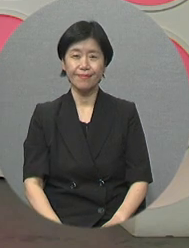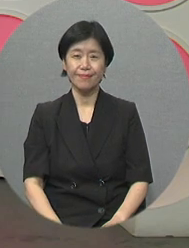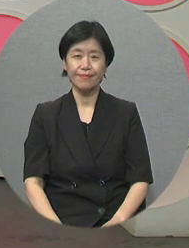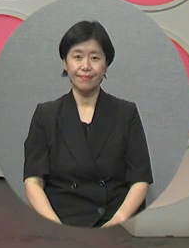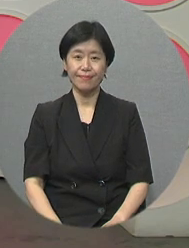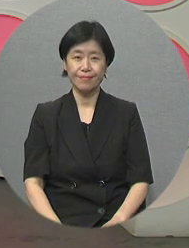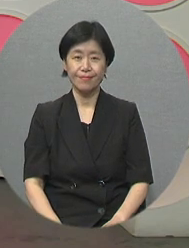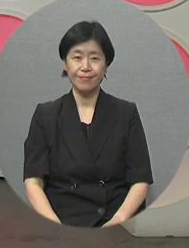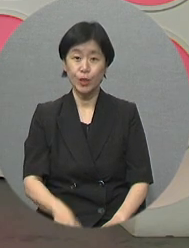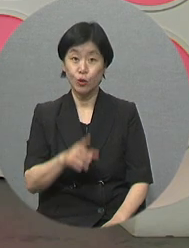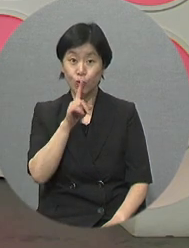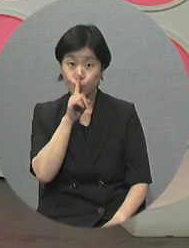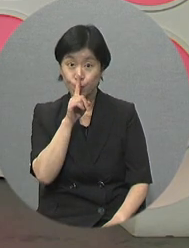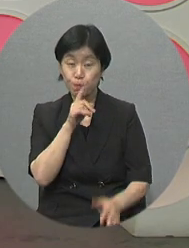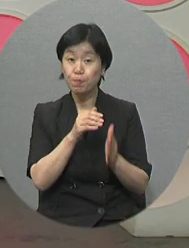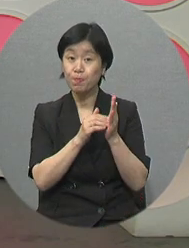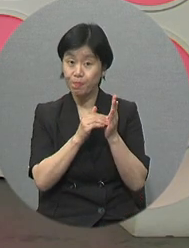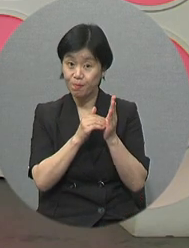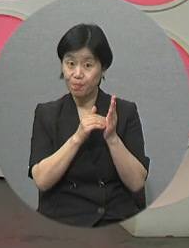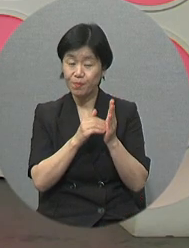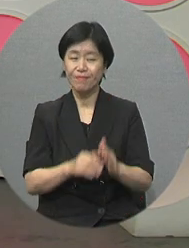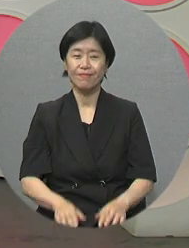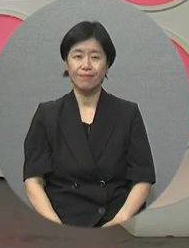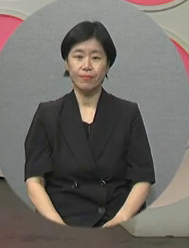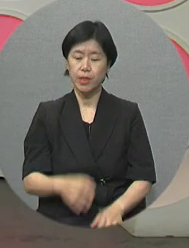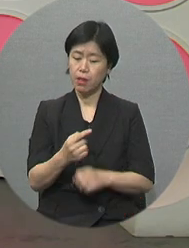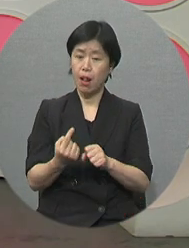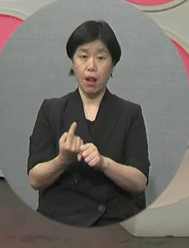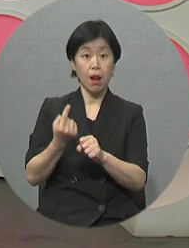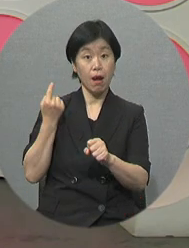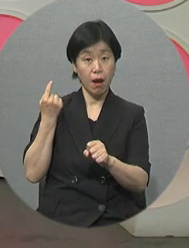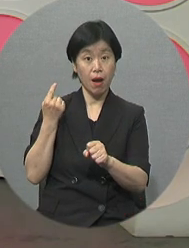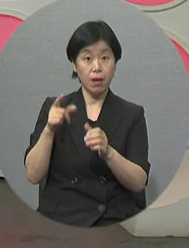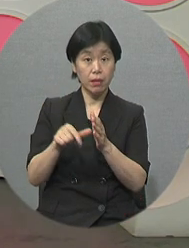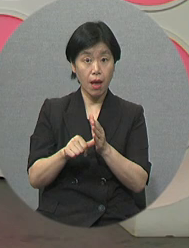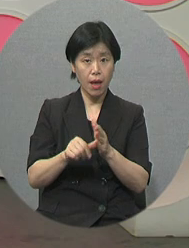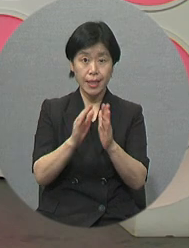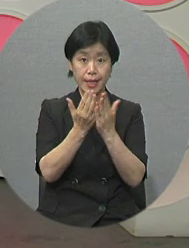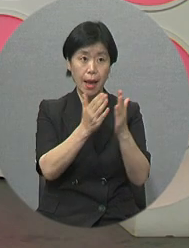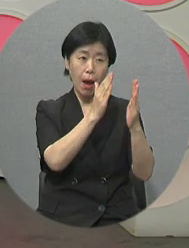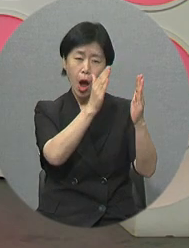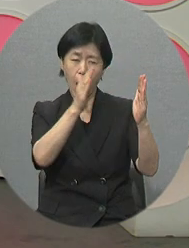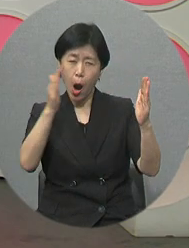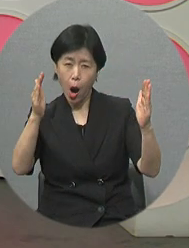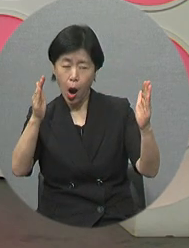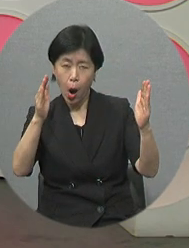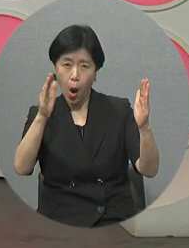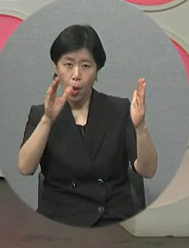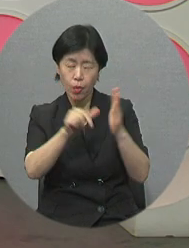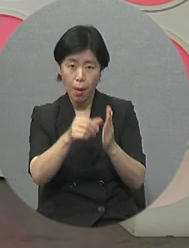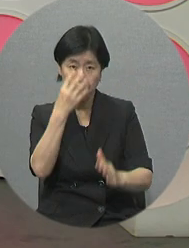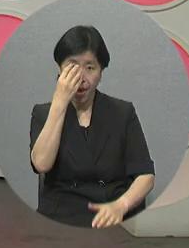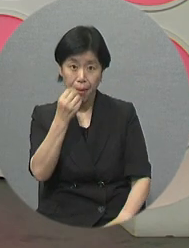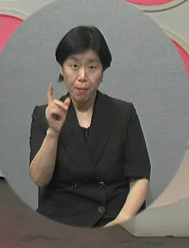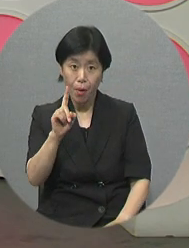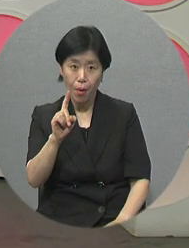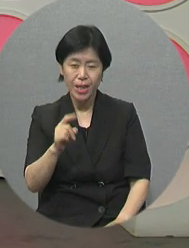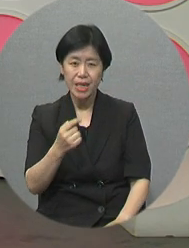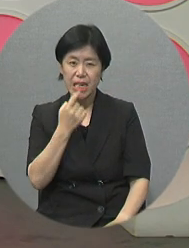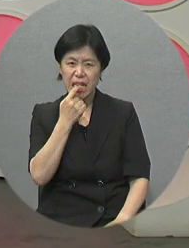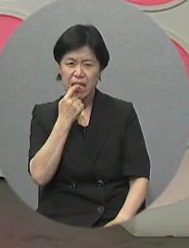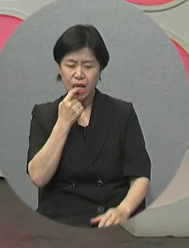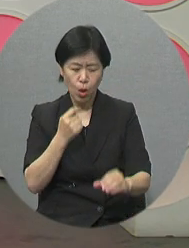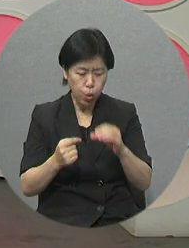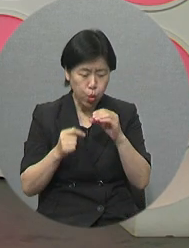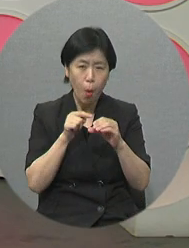쉿! 비밀이에요. 1년 전 책꽂이를 정돈하다가 하얀 봉투를 발견했는데 그